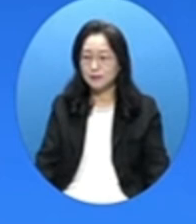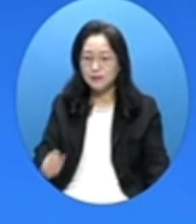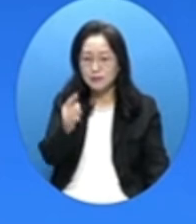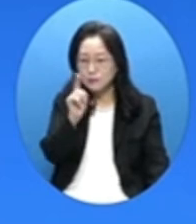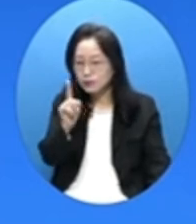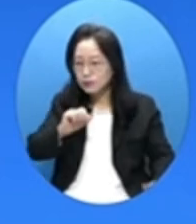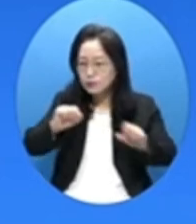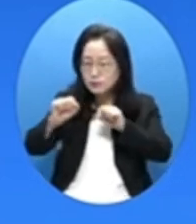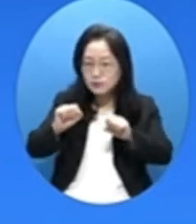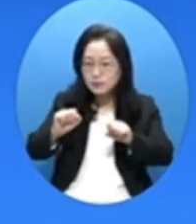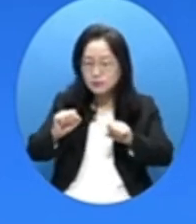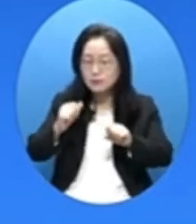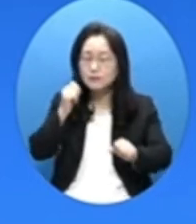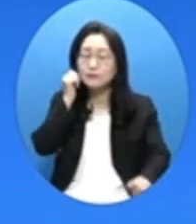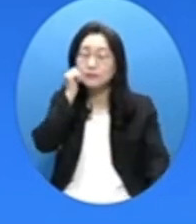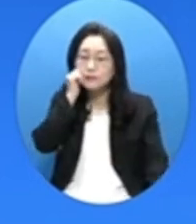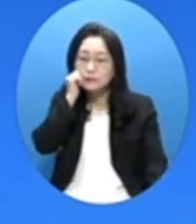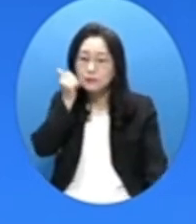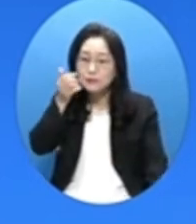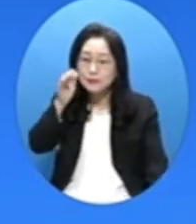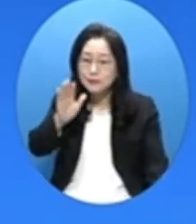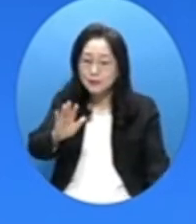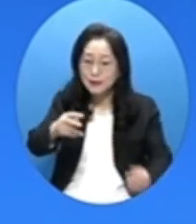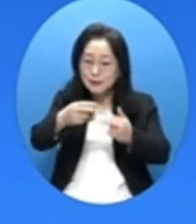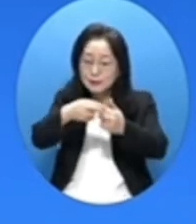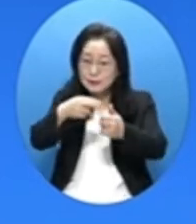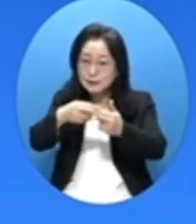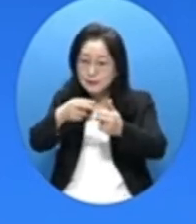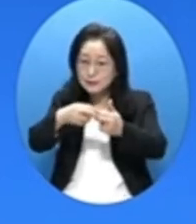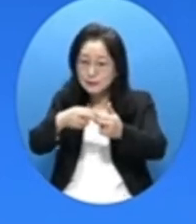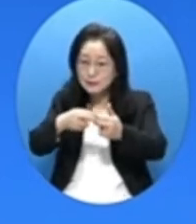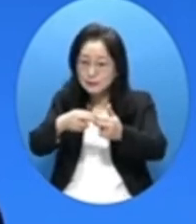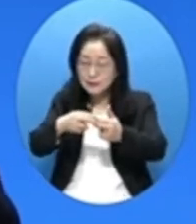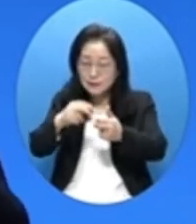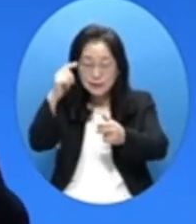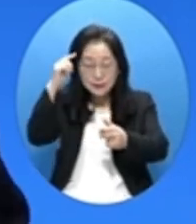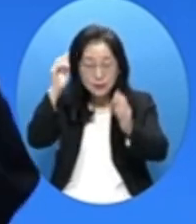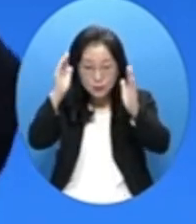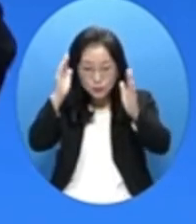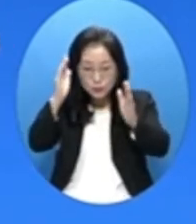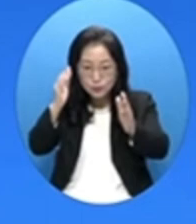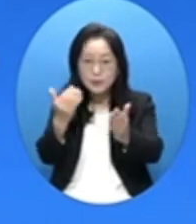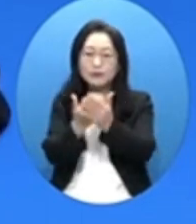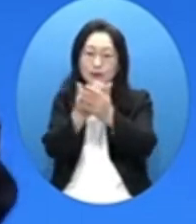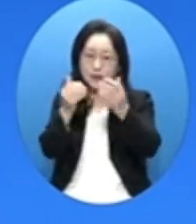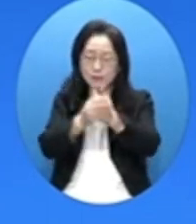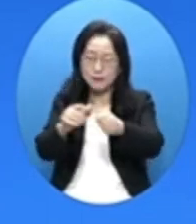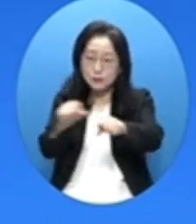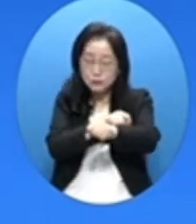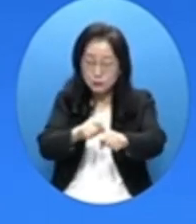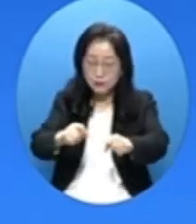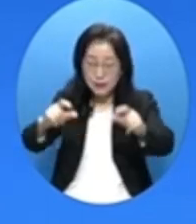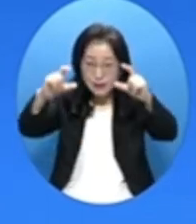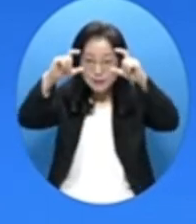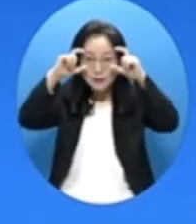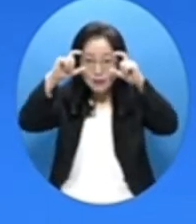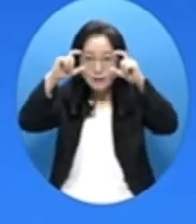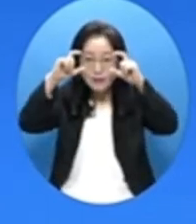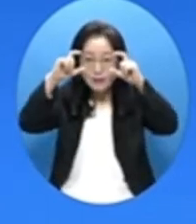무엇을 할 수 없는데 그래도 의학이 발달돼 가지고 지금 특수 안경을 끼고